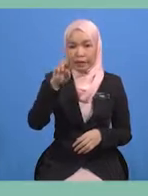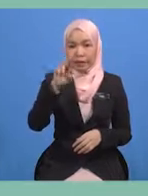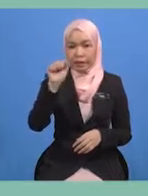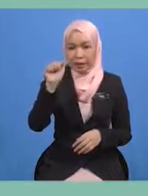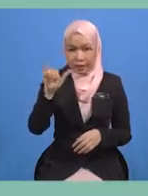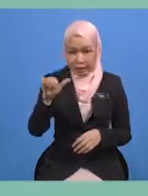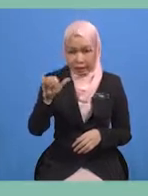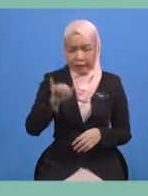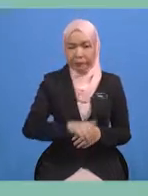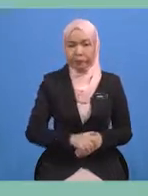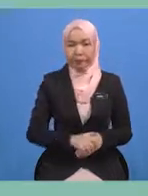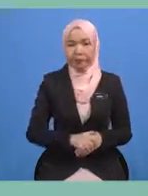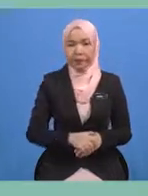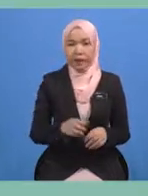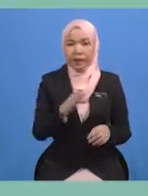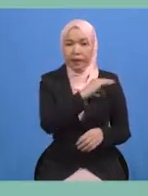Bagi sinar gamma,